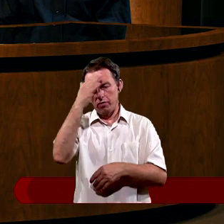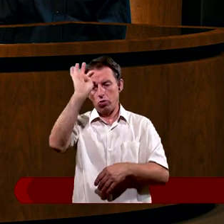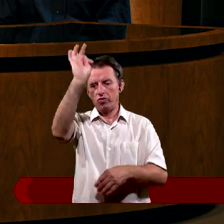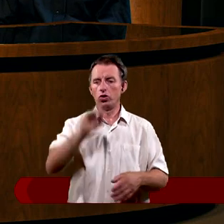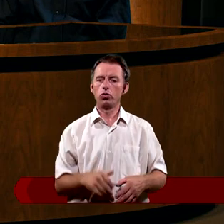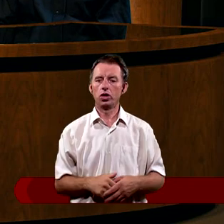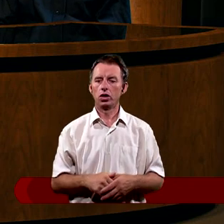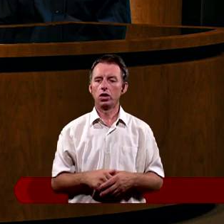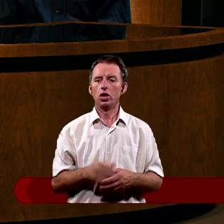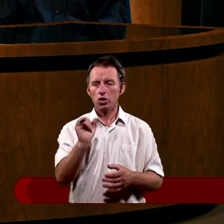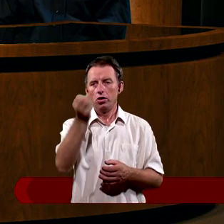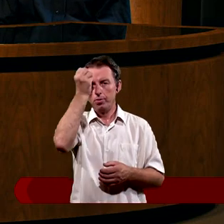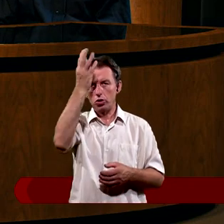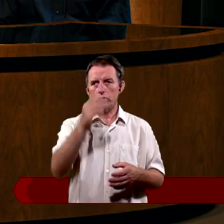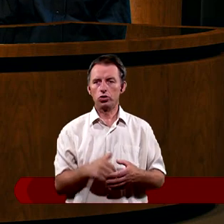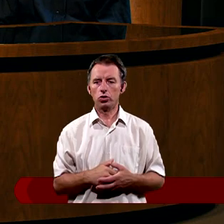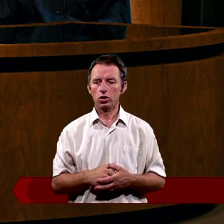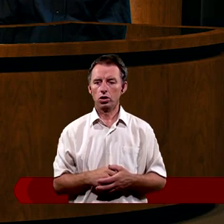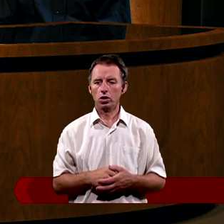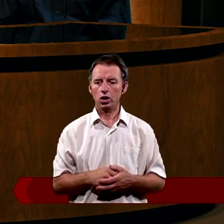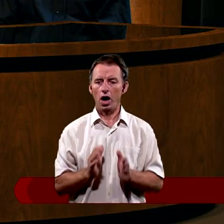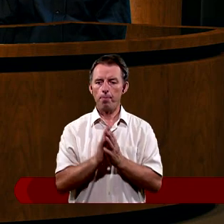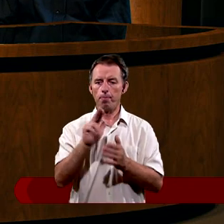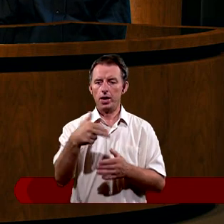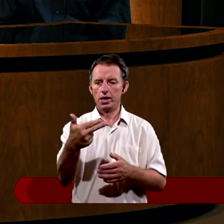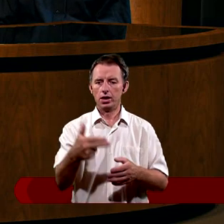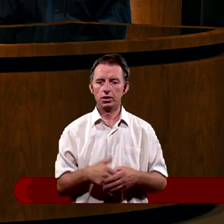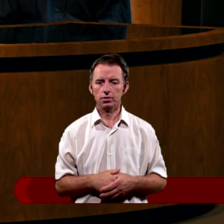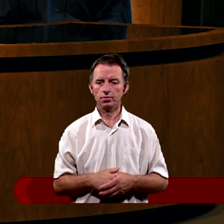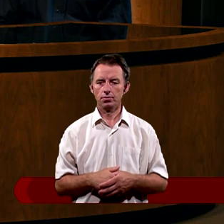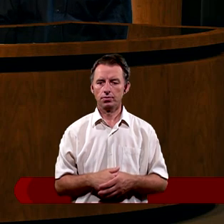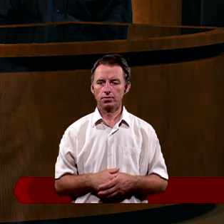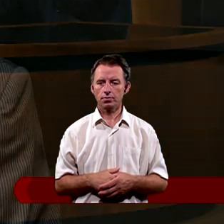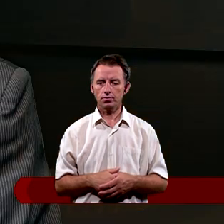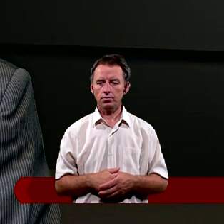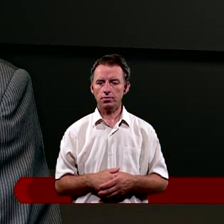Twoją i mądrością. Amen. Amen. Amen.